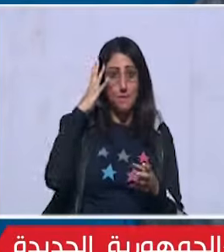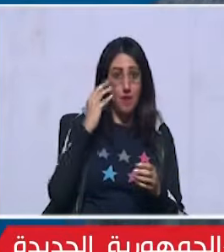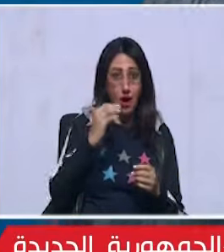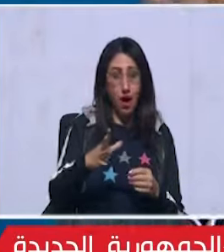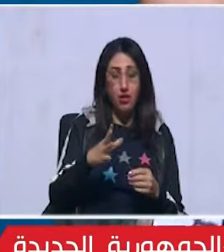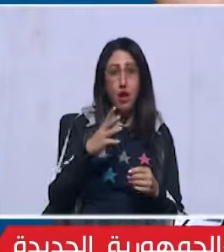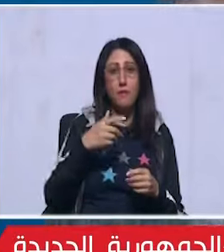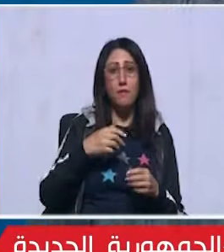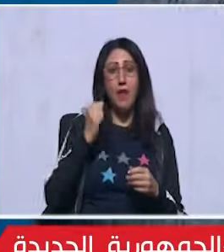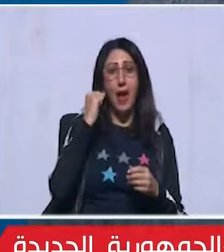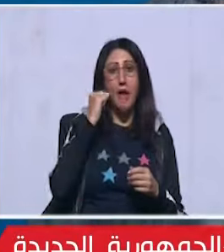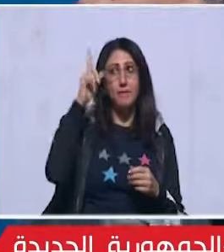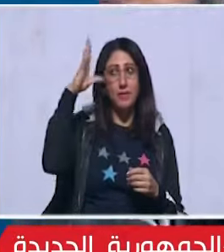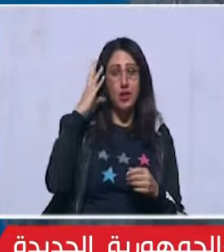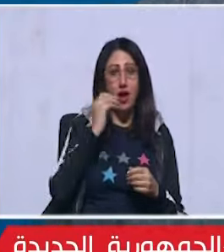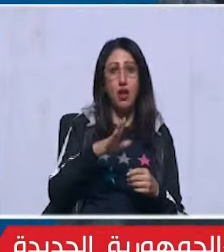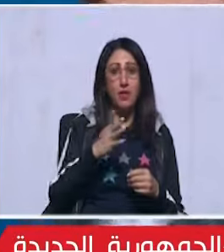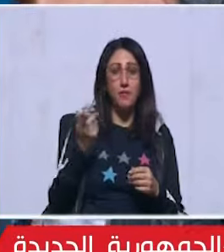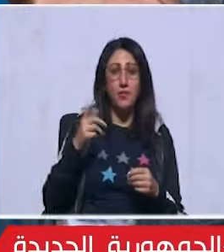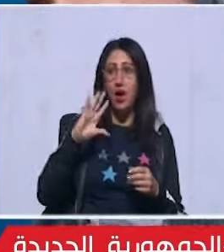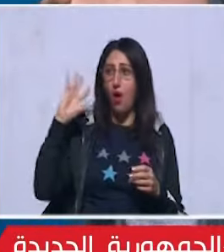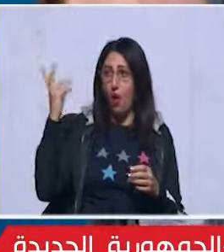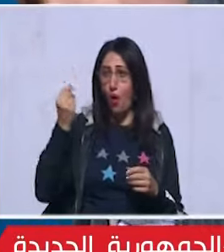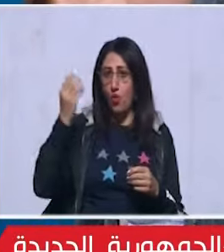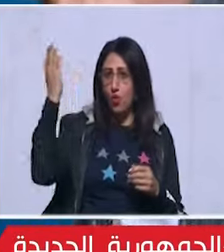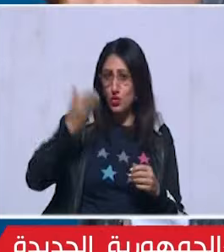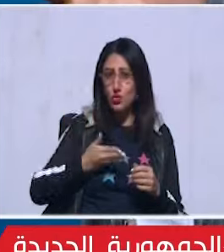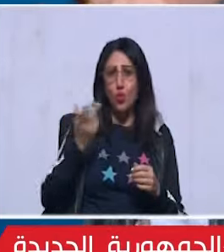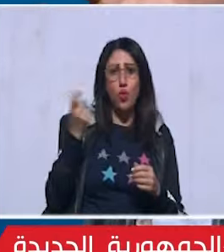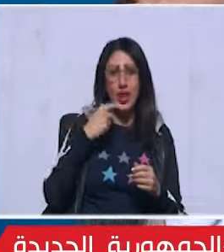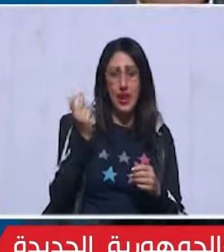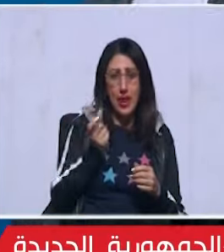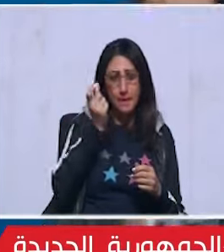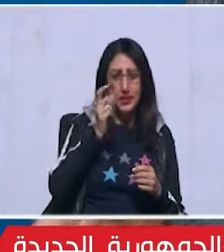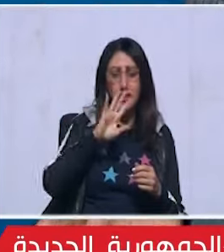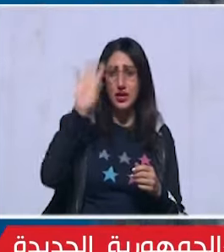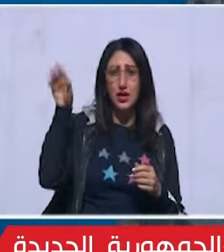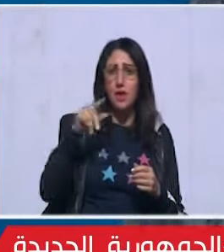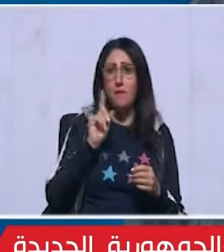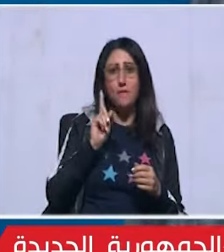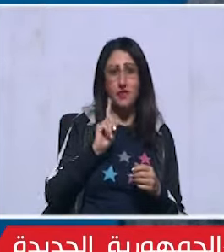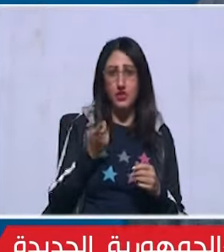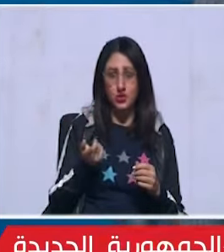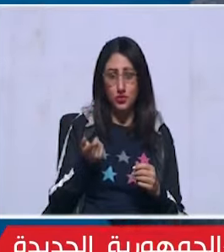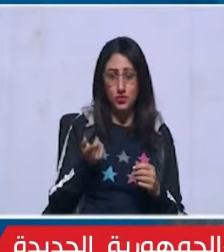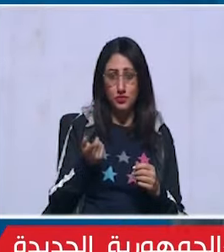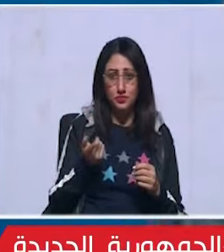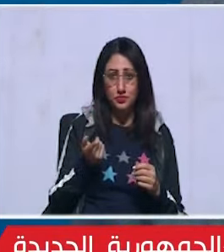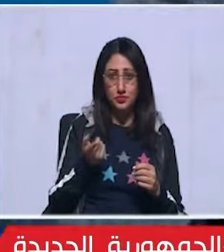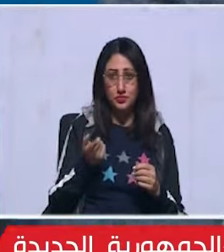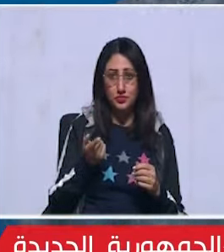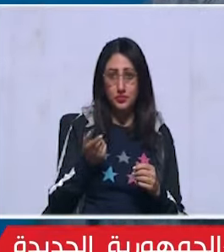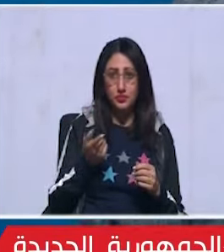معاك كده ابدا ما اي نبي ولا اي رسول من قبل رسول الله صلى الله عليه وسلم حدث معاه ما حدث ادي رقم اننين رقم